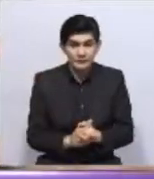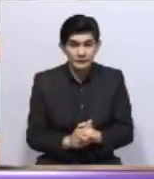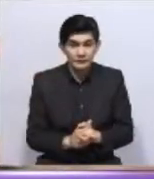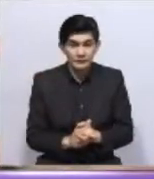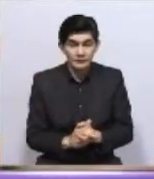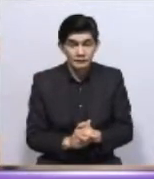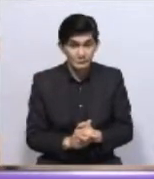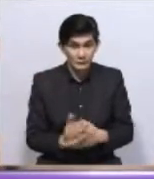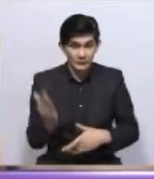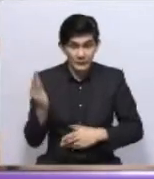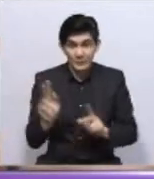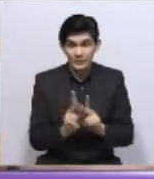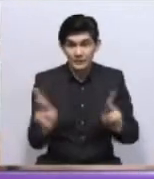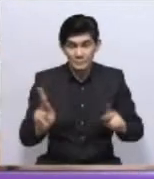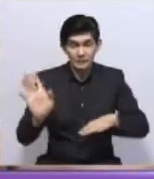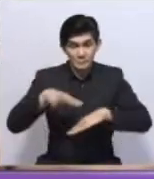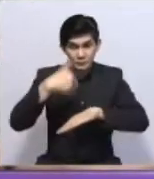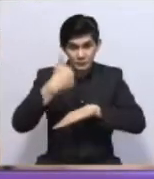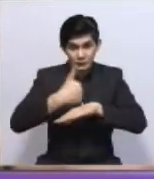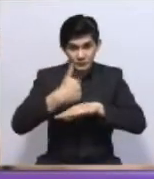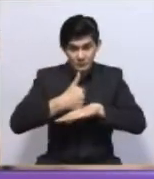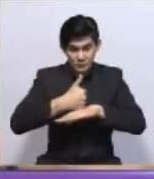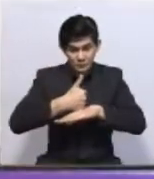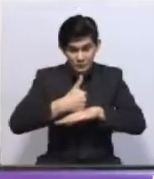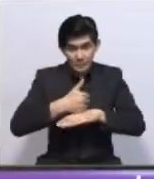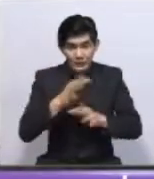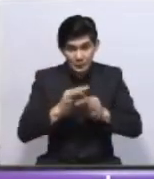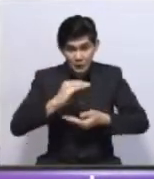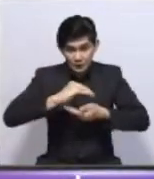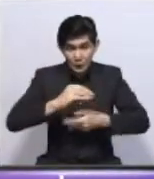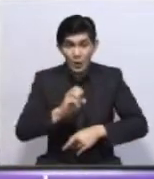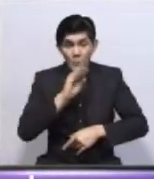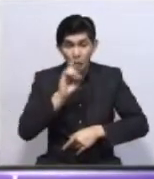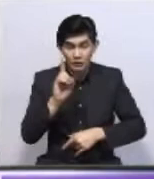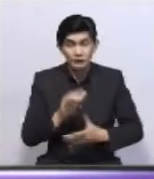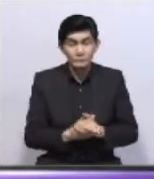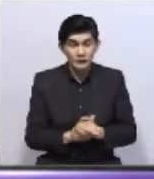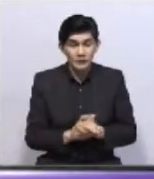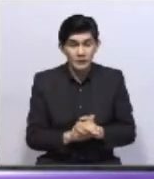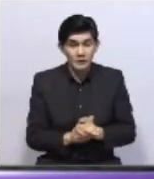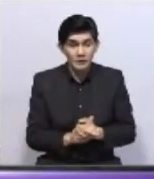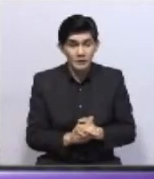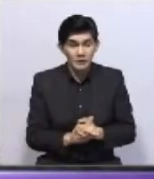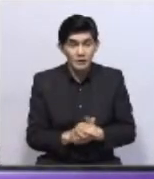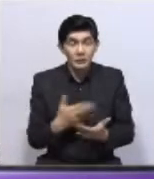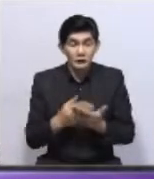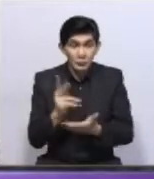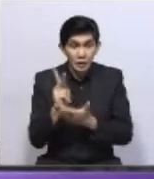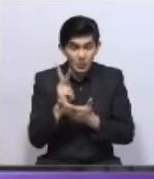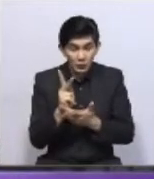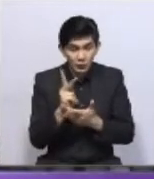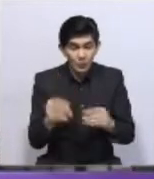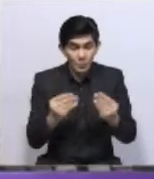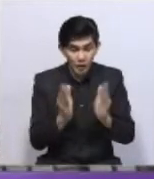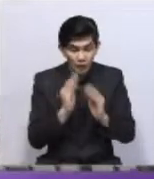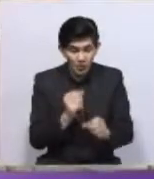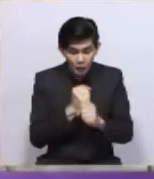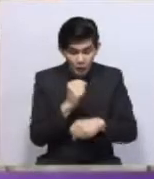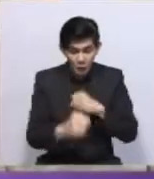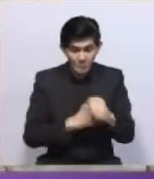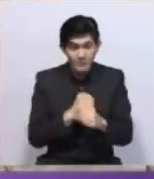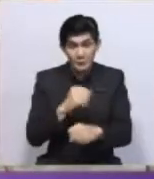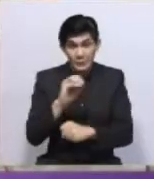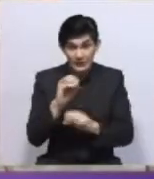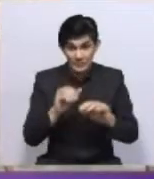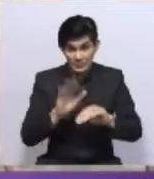ยนายชัดชัยสิริไลกรรมการผู้จัดการทอสบอกว่านะคะสินเชื่อบ้านบุพเพสันนิวาสจะให้กู้สำหรับผู้ที่มีอายุ